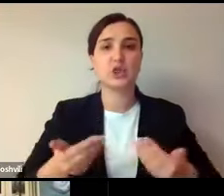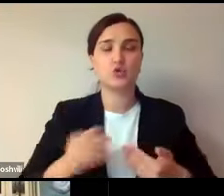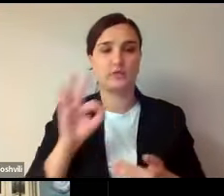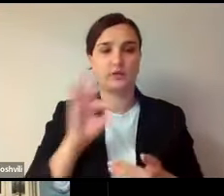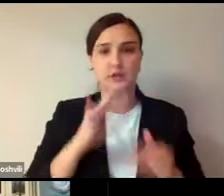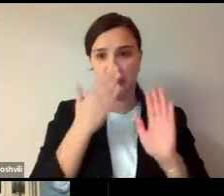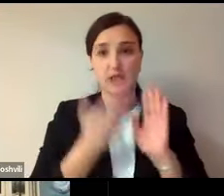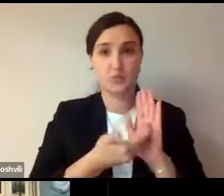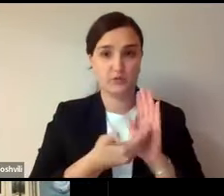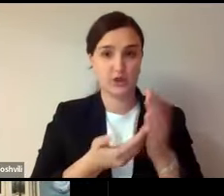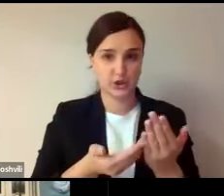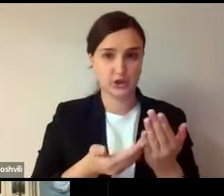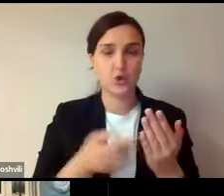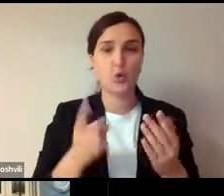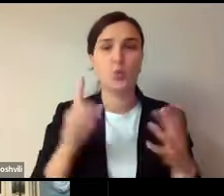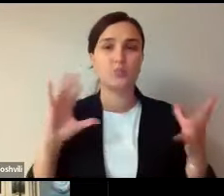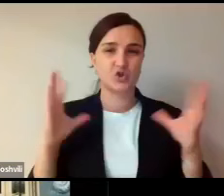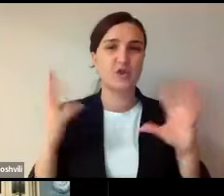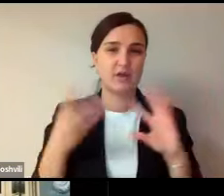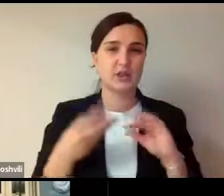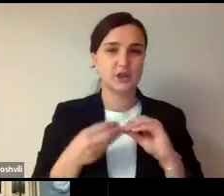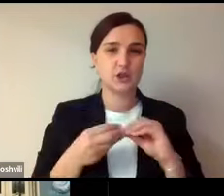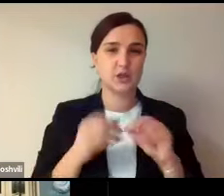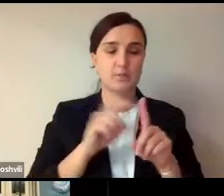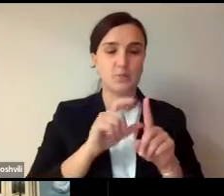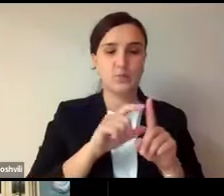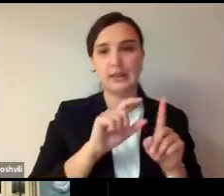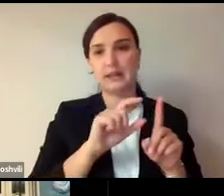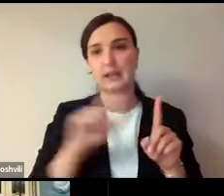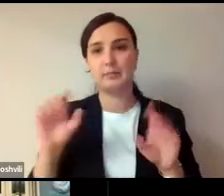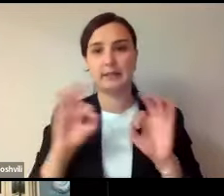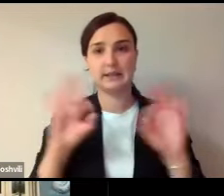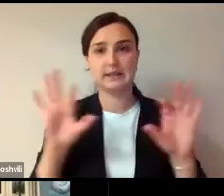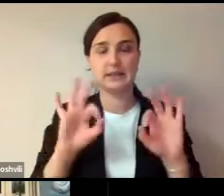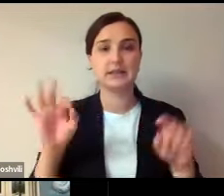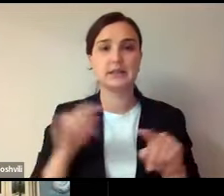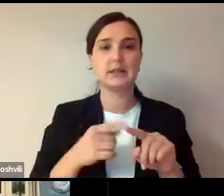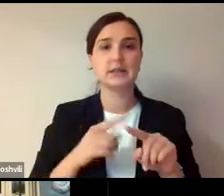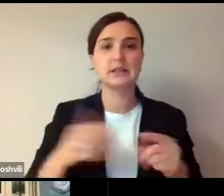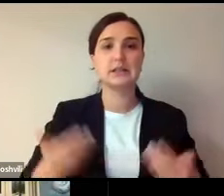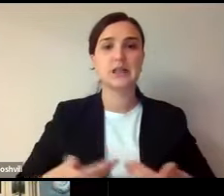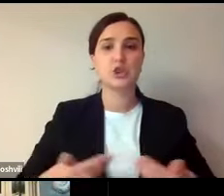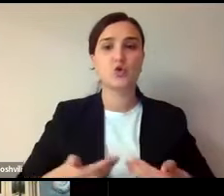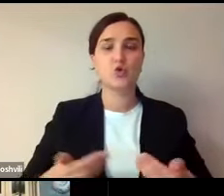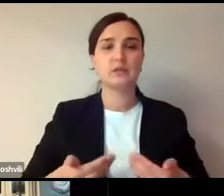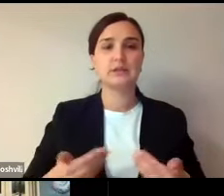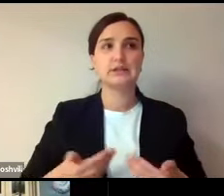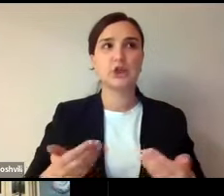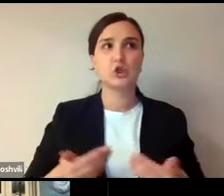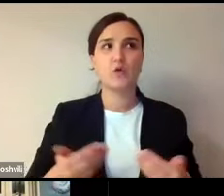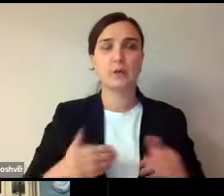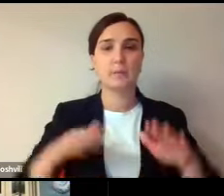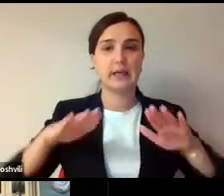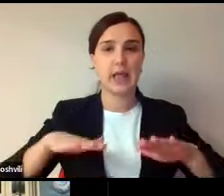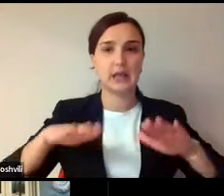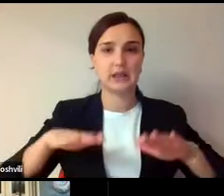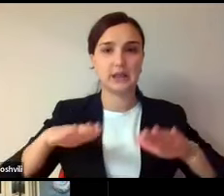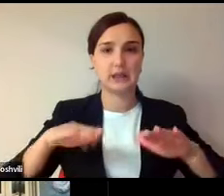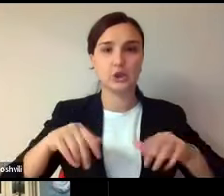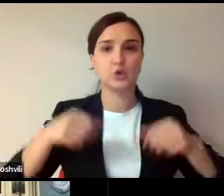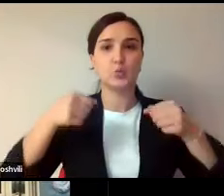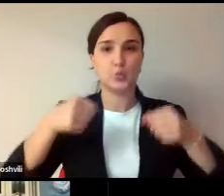წარმოვაჩენთ. რომ შევაჯამოთ დეფინიციის საკითხში, ესე იგი, საცხოვრისი ან საცხოვრებელი ადგილის